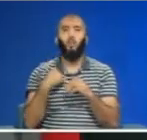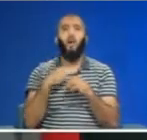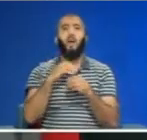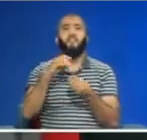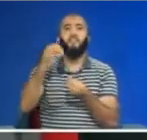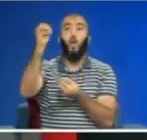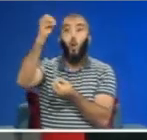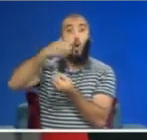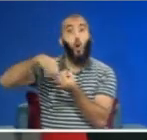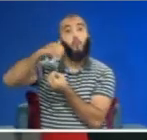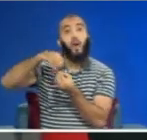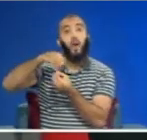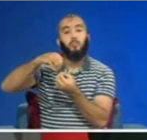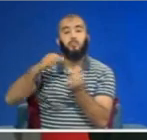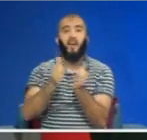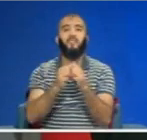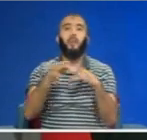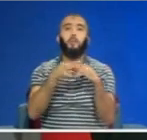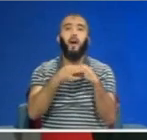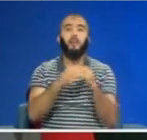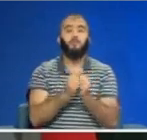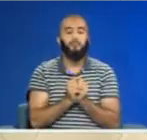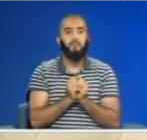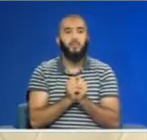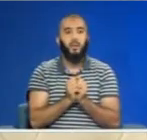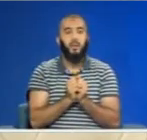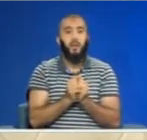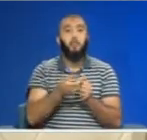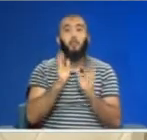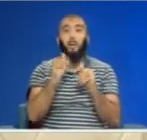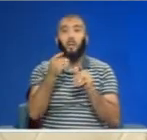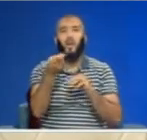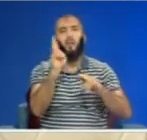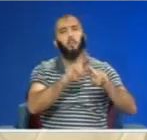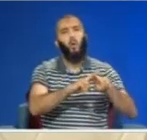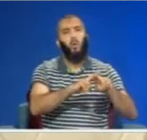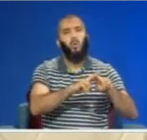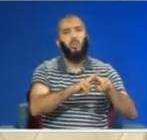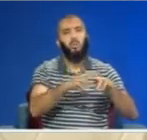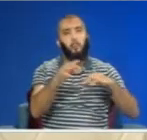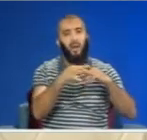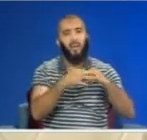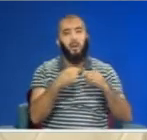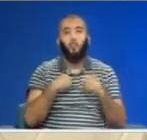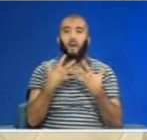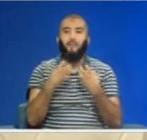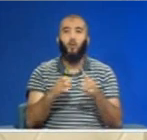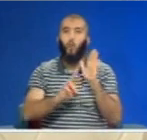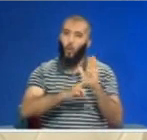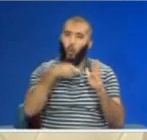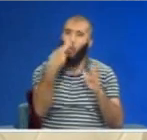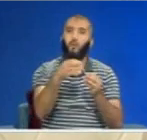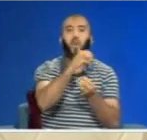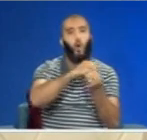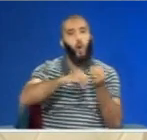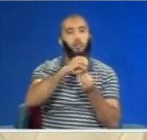الله وتريد أن تعيد الاعتمار. والله احنا نقول حتى ولو لم تعتمري سابقا العمرة